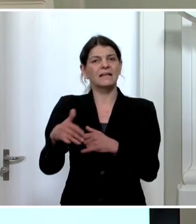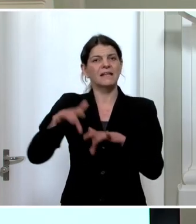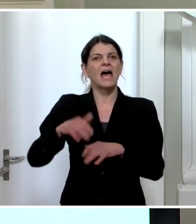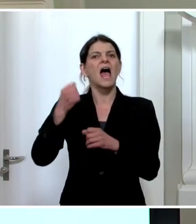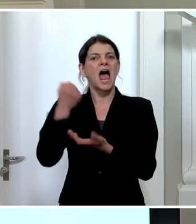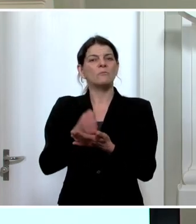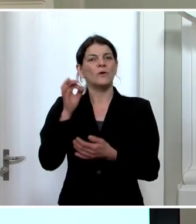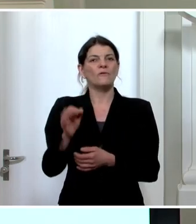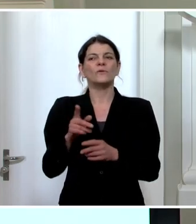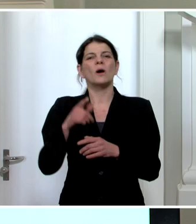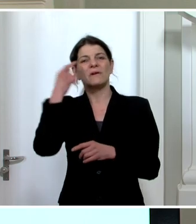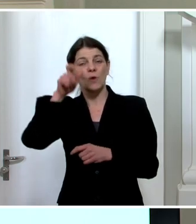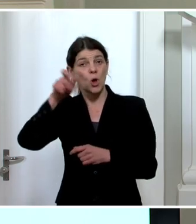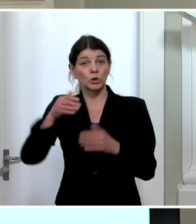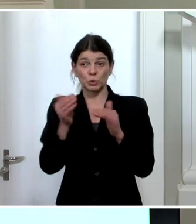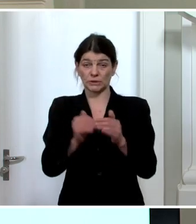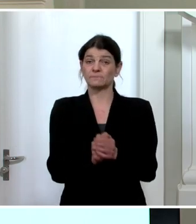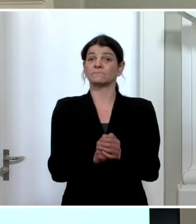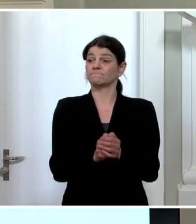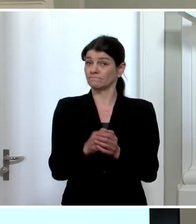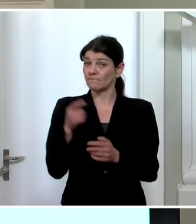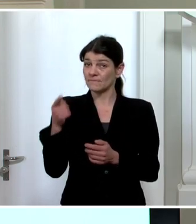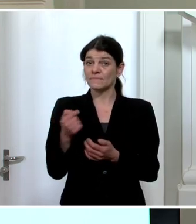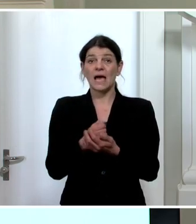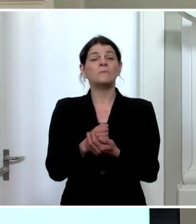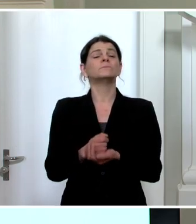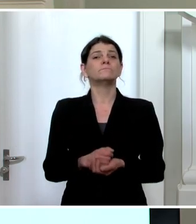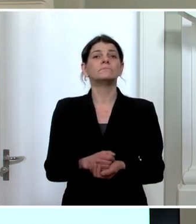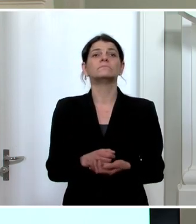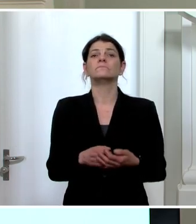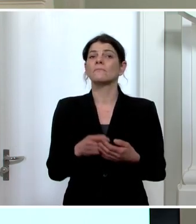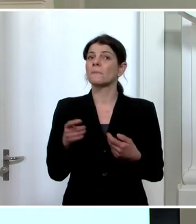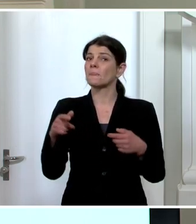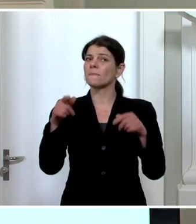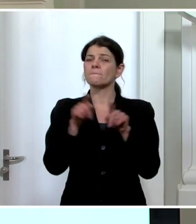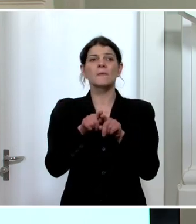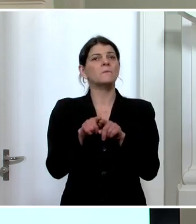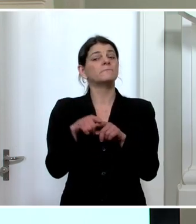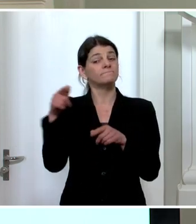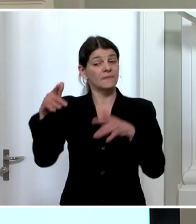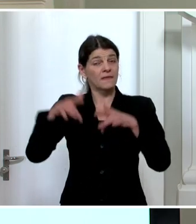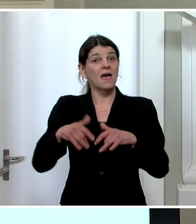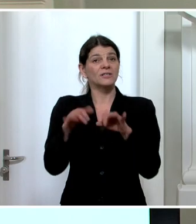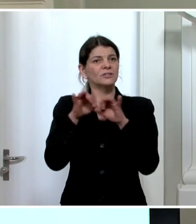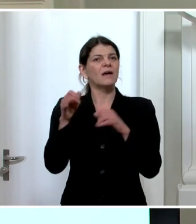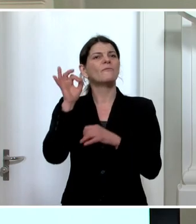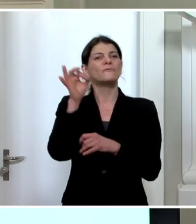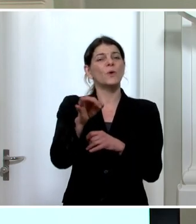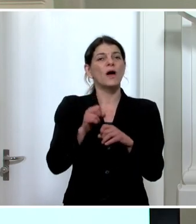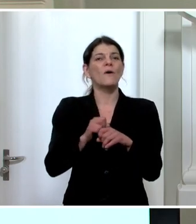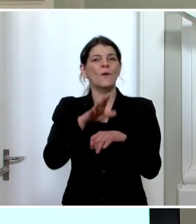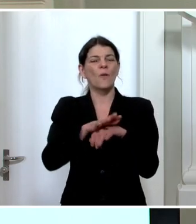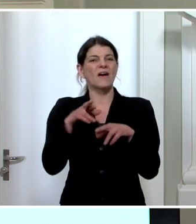eingehen. Als Mitglied des Stabes bezüglich des Coronavirus 2019 unter